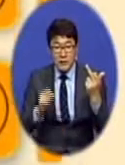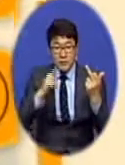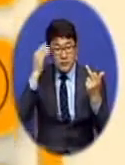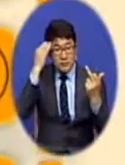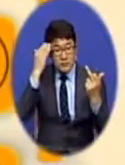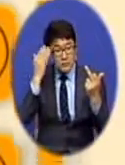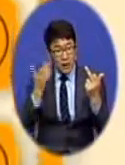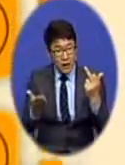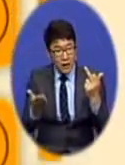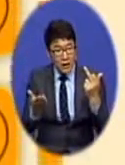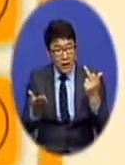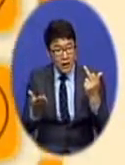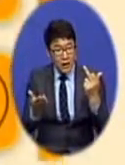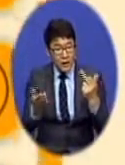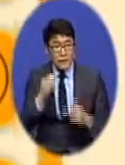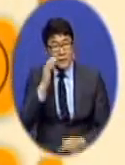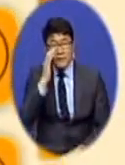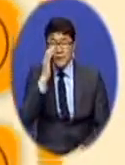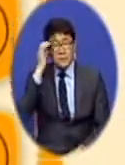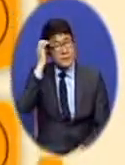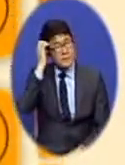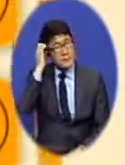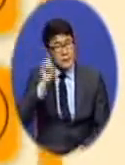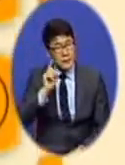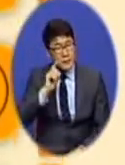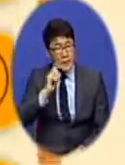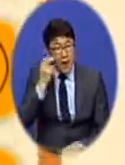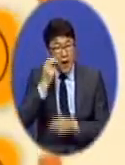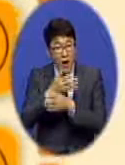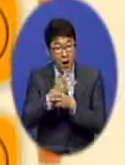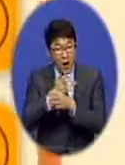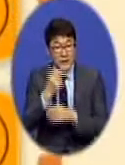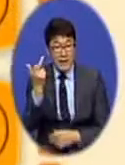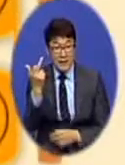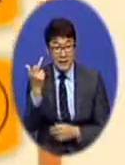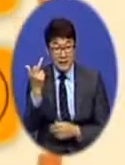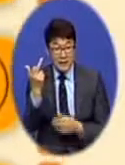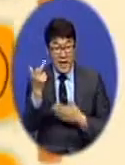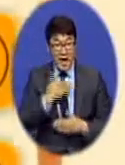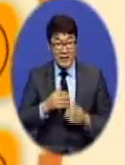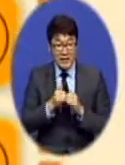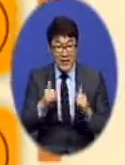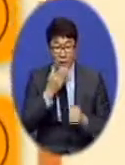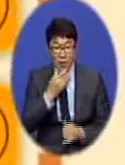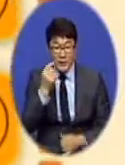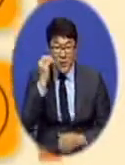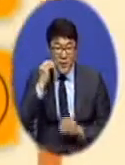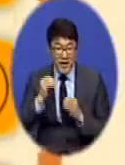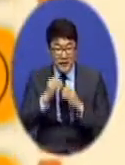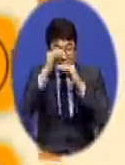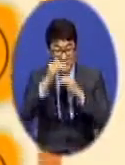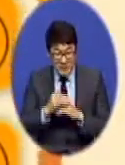대한민국에서 가장 크고 넓은 산. 크고 넓은 산. 아, 크고 넓은 산. 자, 넌센스입니다. 넌센스. 산이에요? 예. 네. 자, 아시는 분은요. 자, 네. 복지팀 홈페이지,